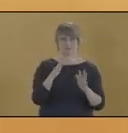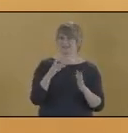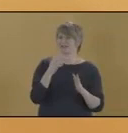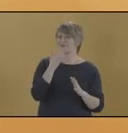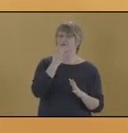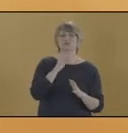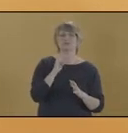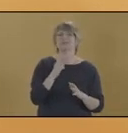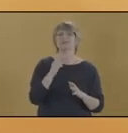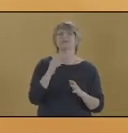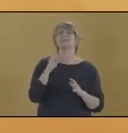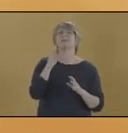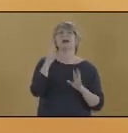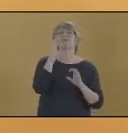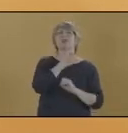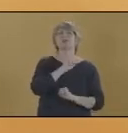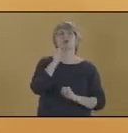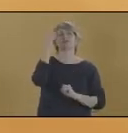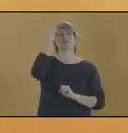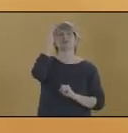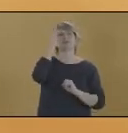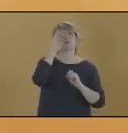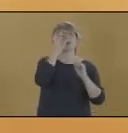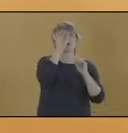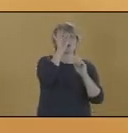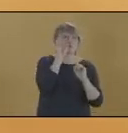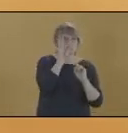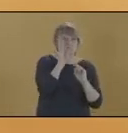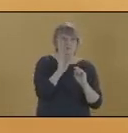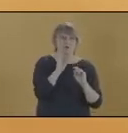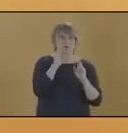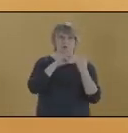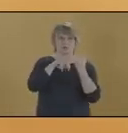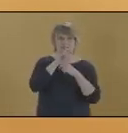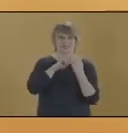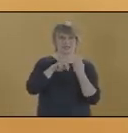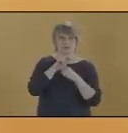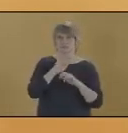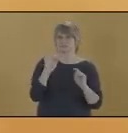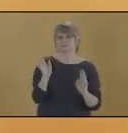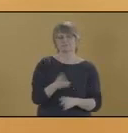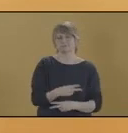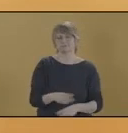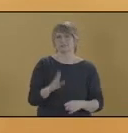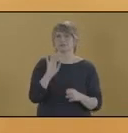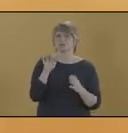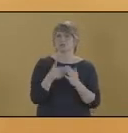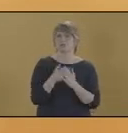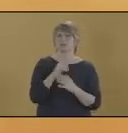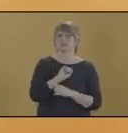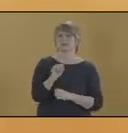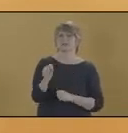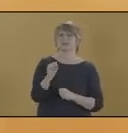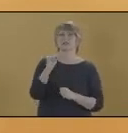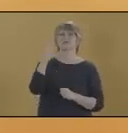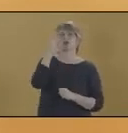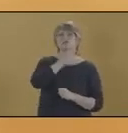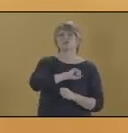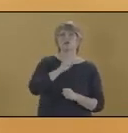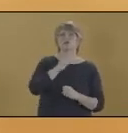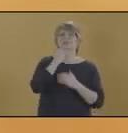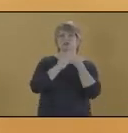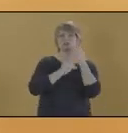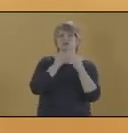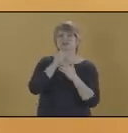einzelnen Verschwörungstheorien auseinanderzusetzen, sondern darum zu vermitteln, dass man verschwörungstheoretische Narrative erkennt